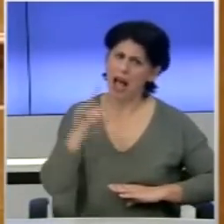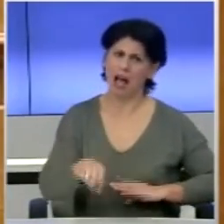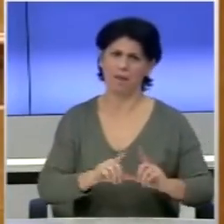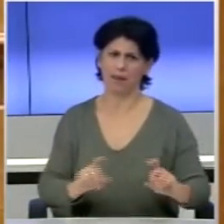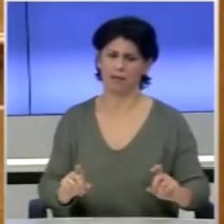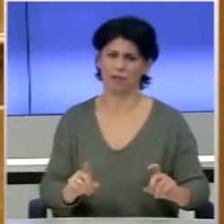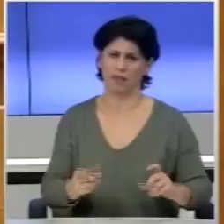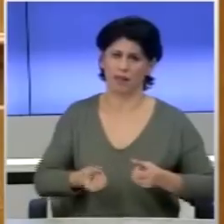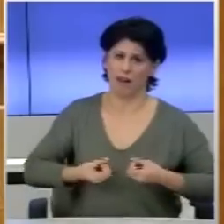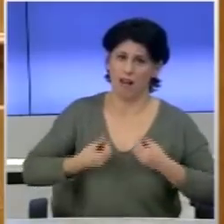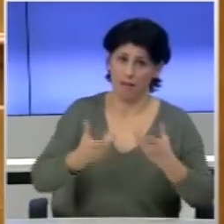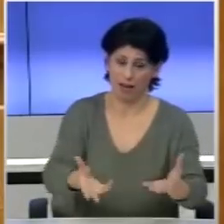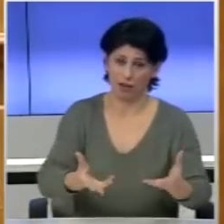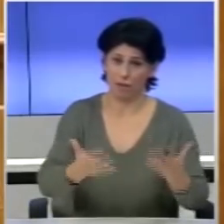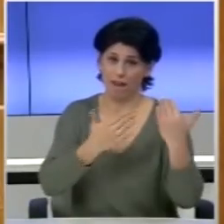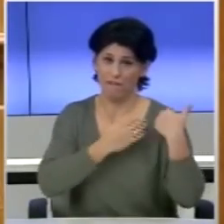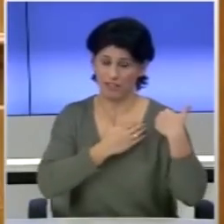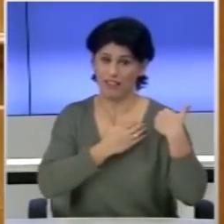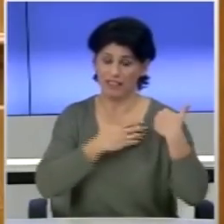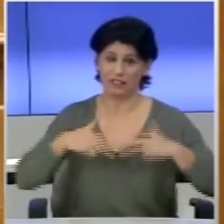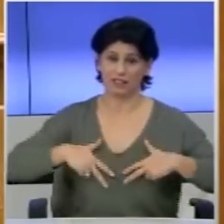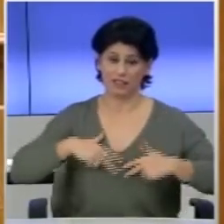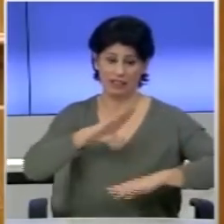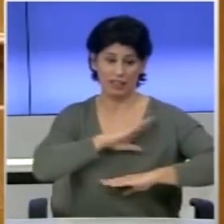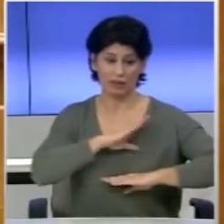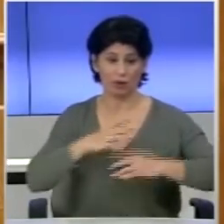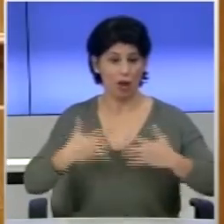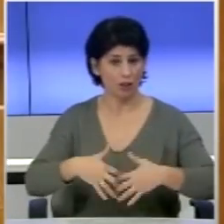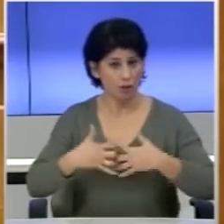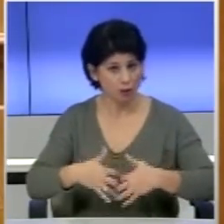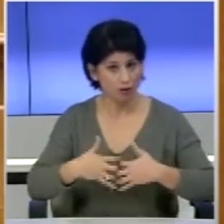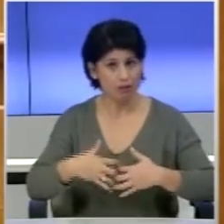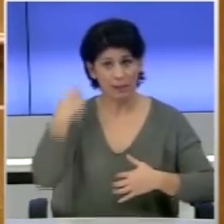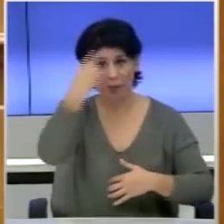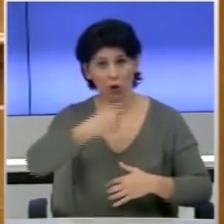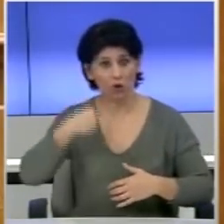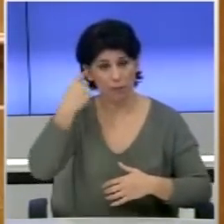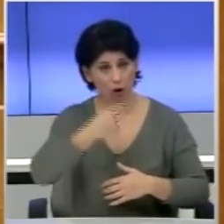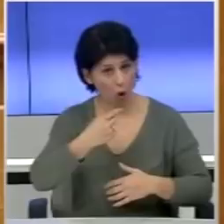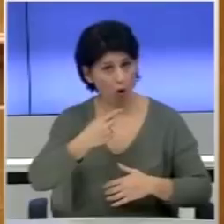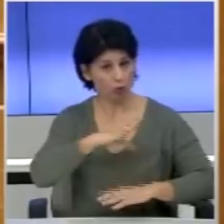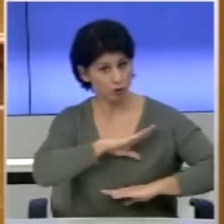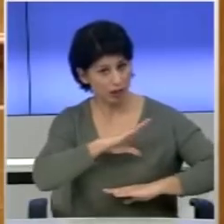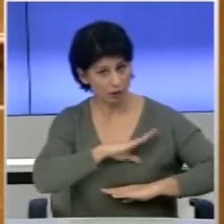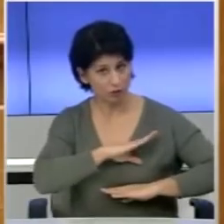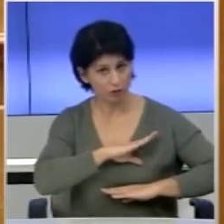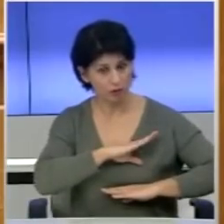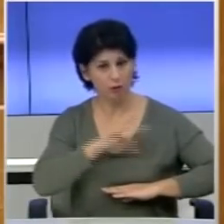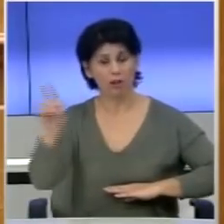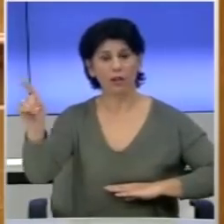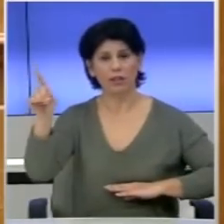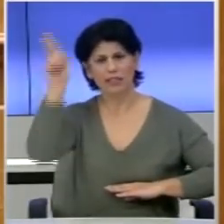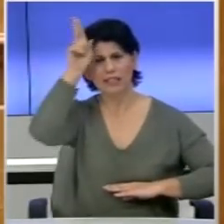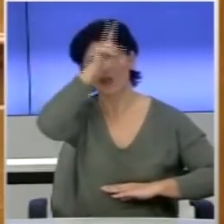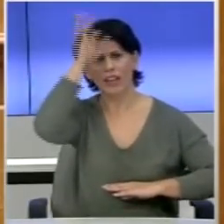Να παραχωρείται με ευθύνη της κυβέρνησης στρατιωτικός εξοπλισμός και προσωπικό των ενόπλων δυνάμεων στη Σαουδική